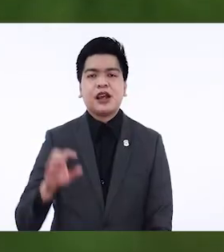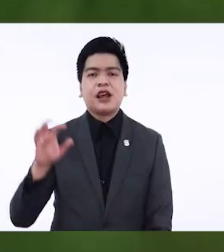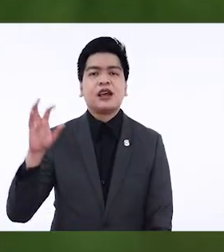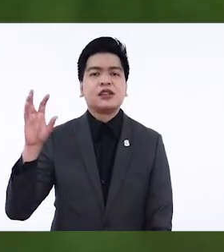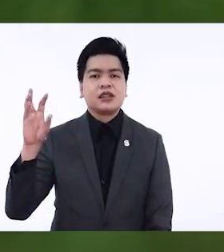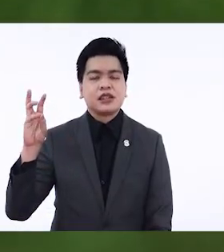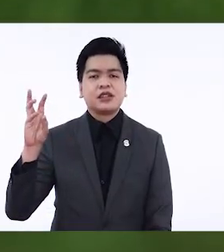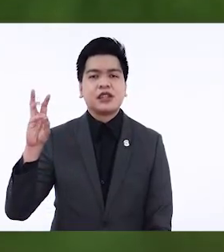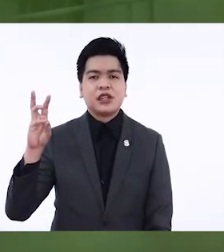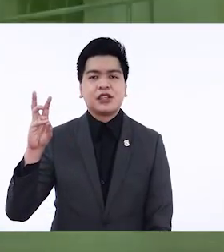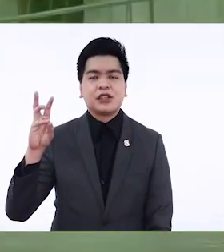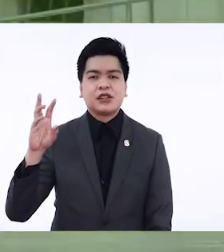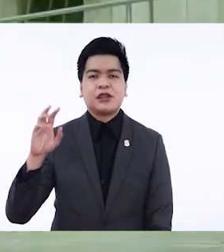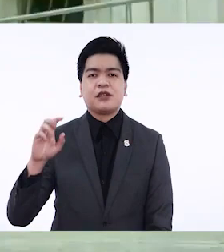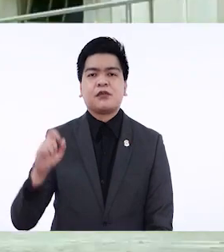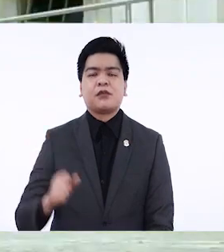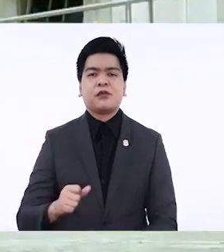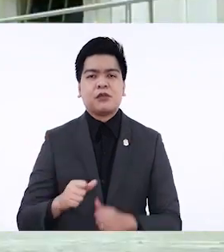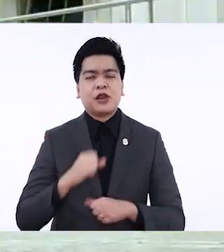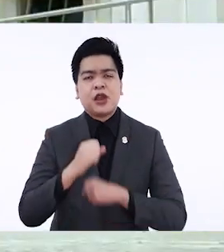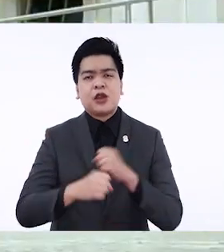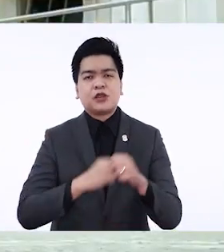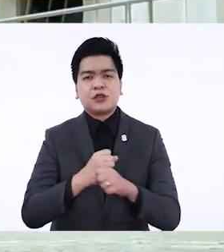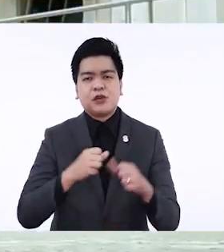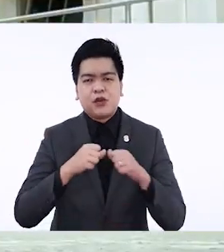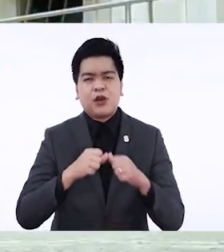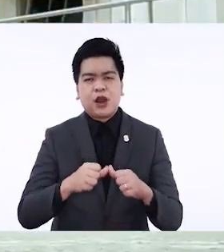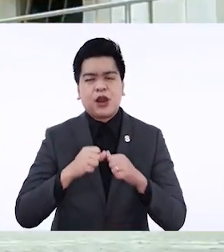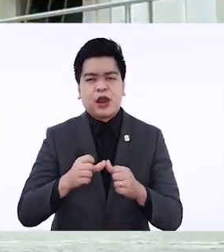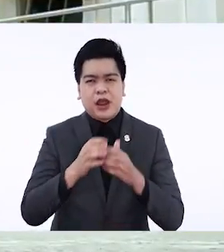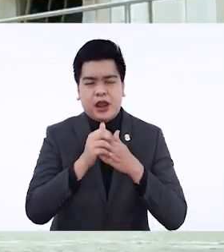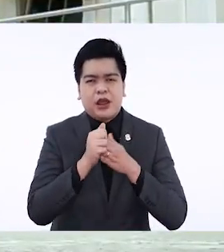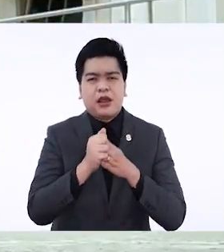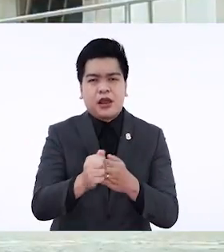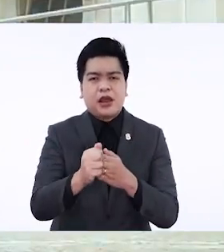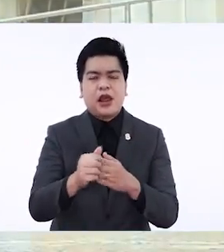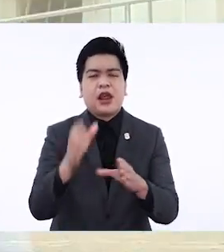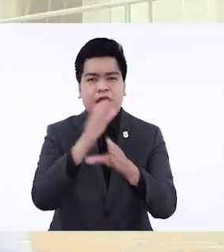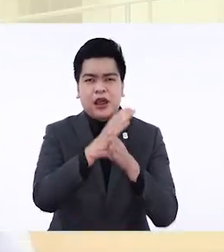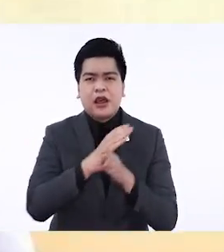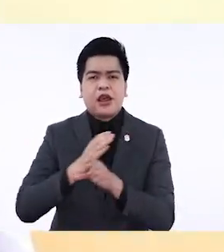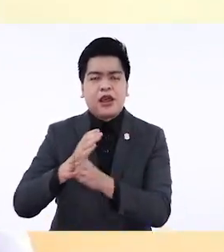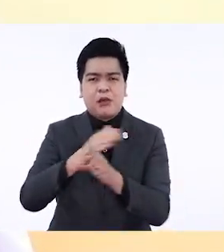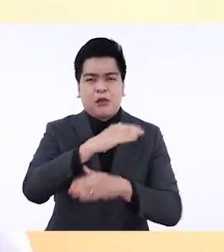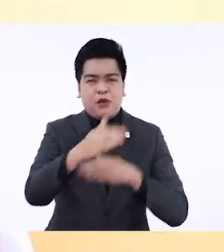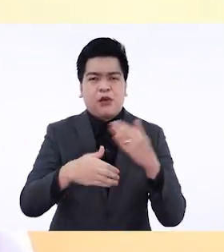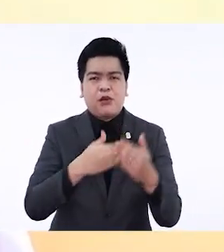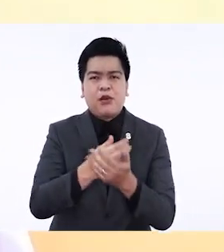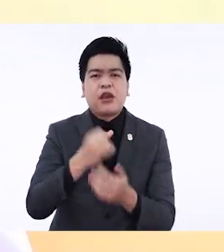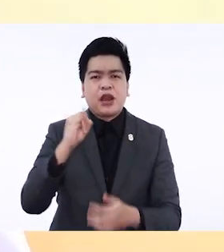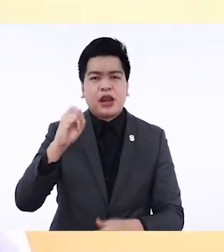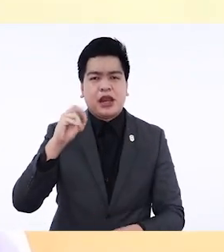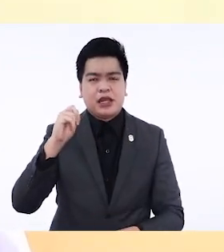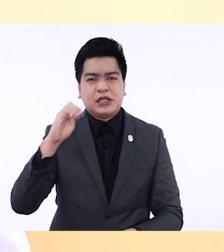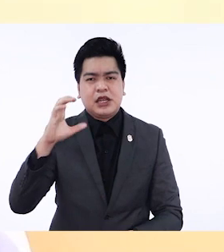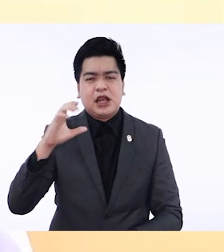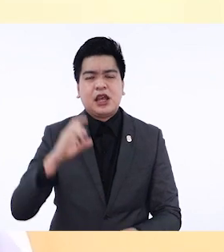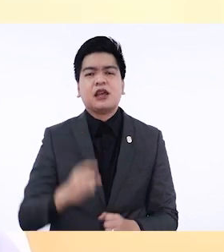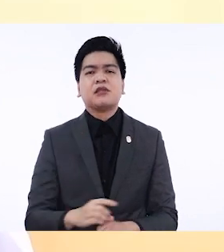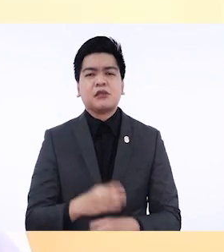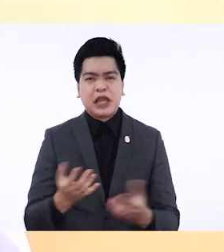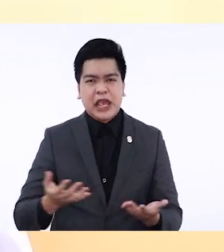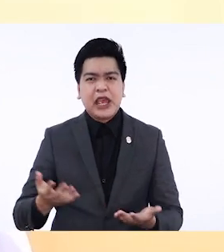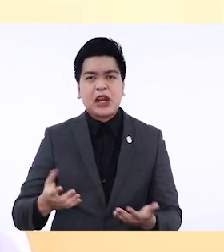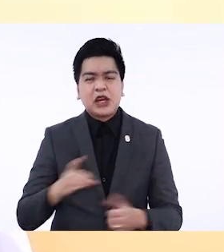66 years na patuloy po na ginagabayan at iniingatan ng buong iglesias dito sa distrito